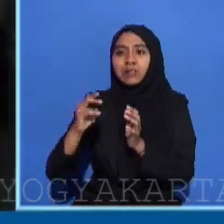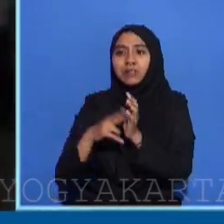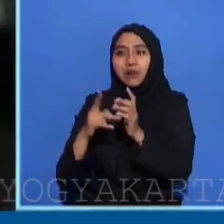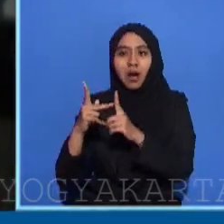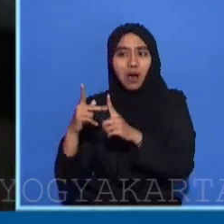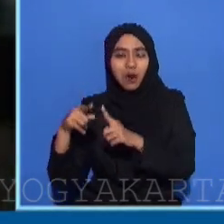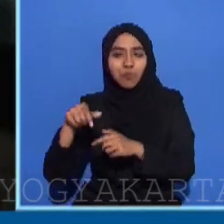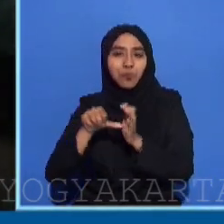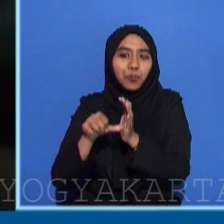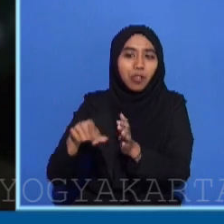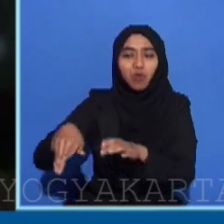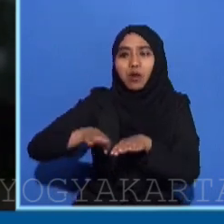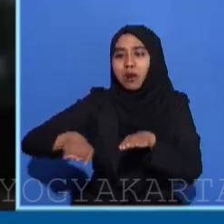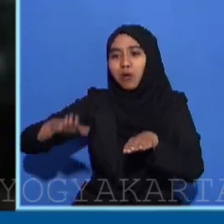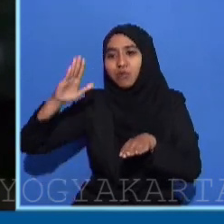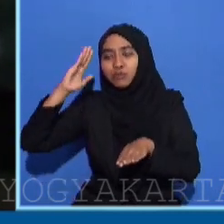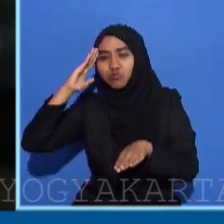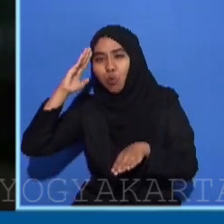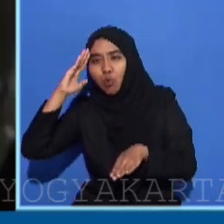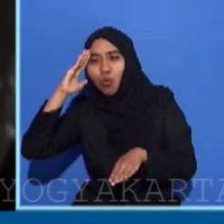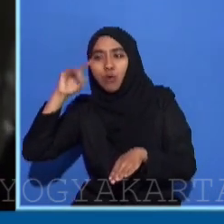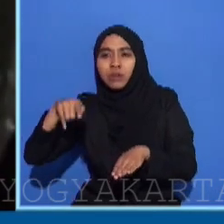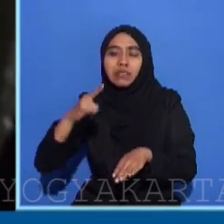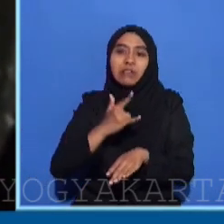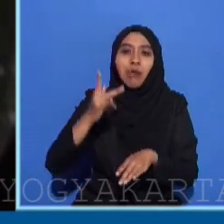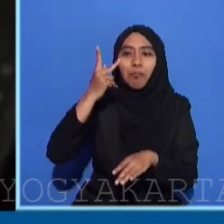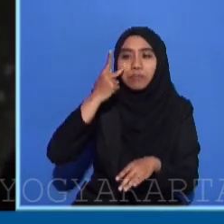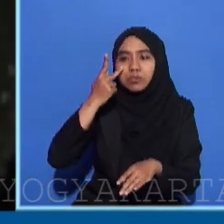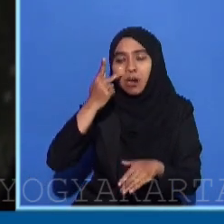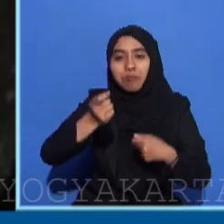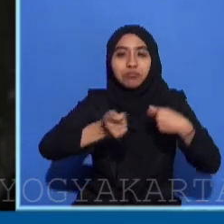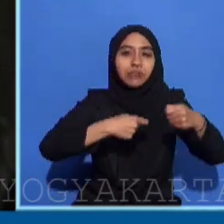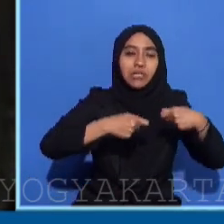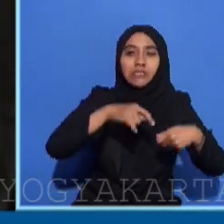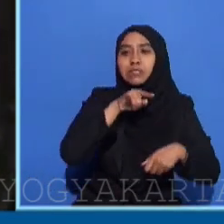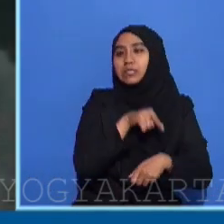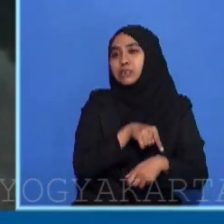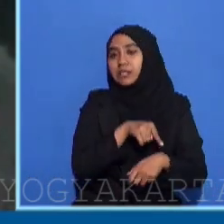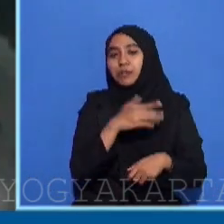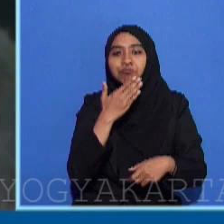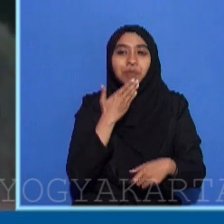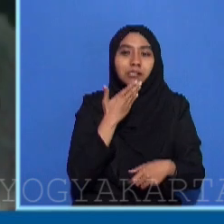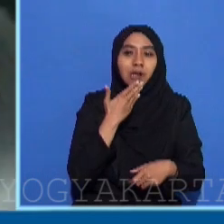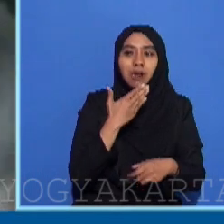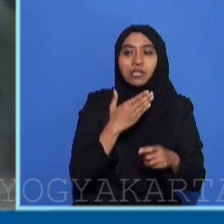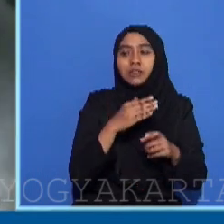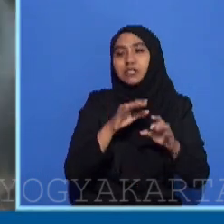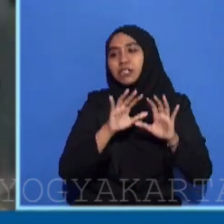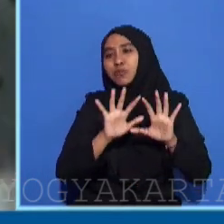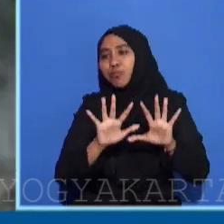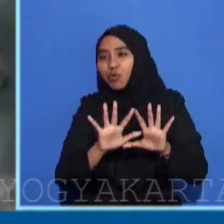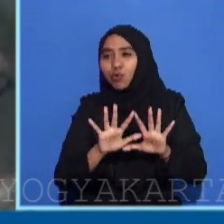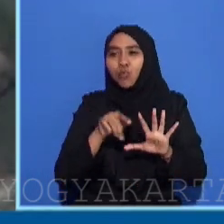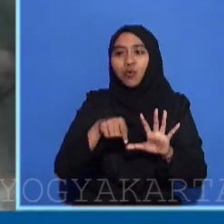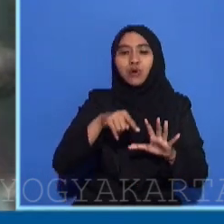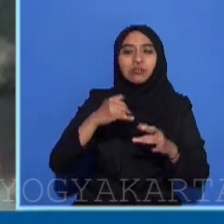putranipun tasih langgeng anggenipun nindakaken usahanipun. Menawi sekawit namung puluhan iji klopo sakmenika ngancik kalih atusan klopo